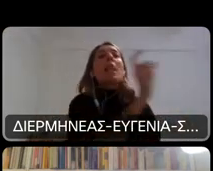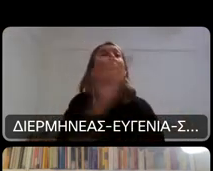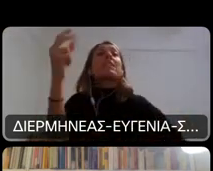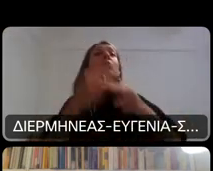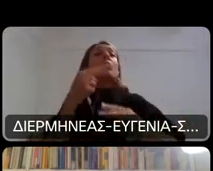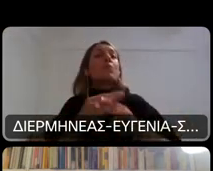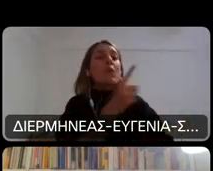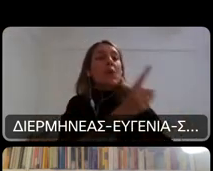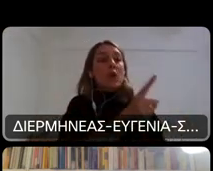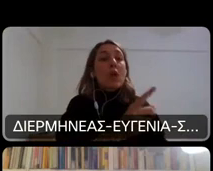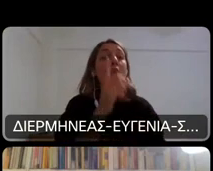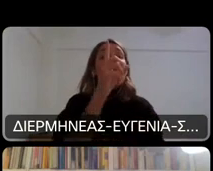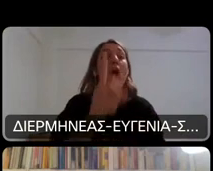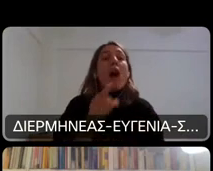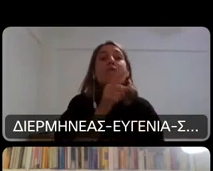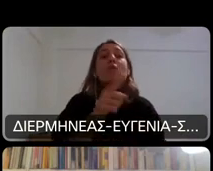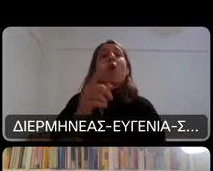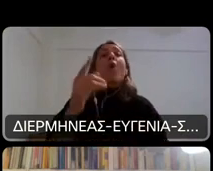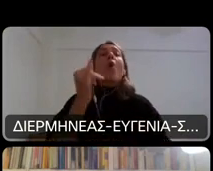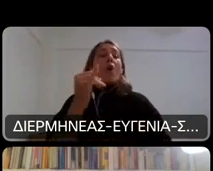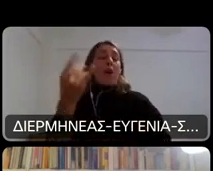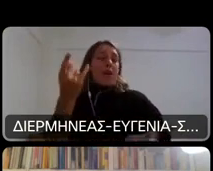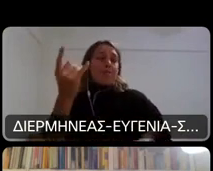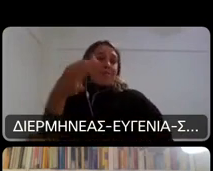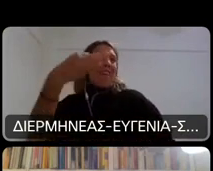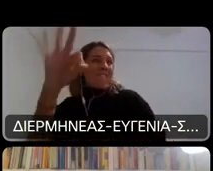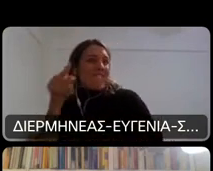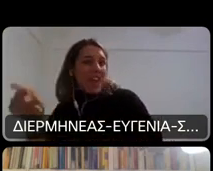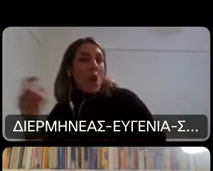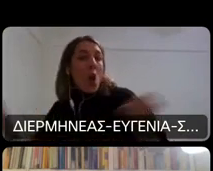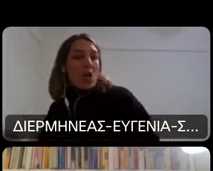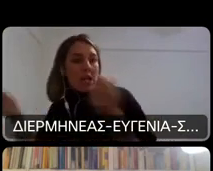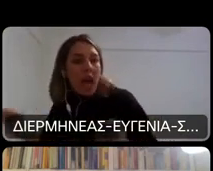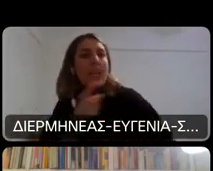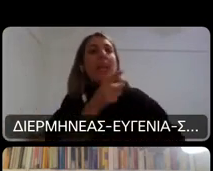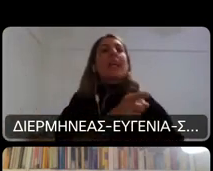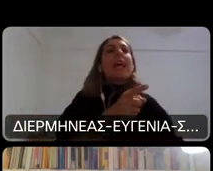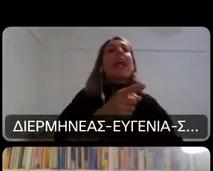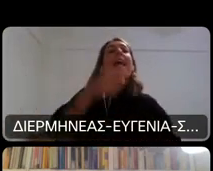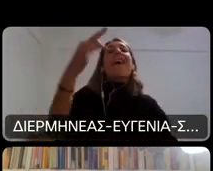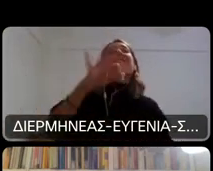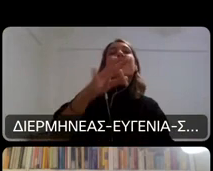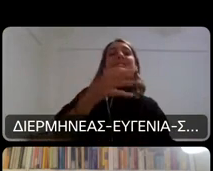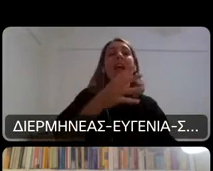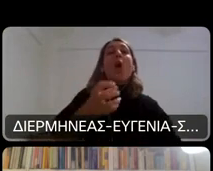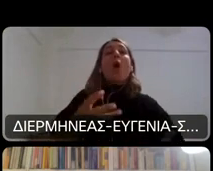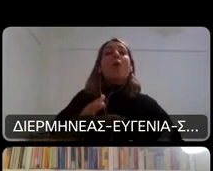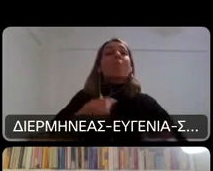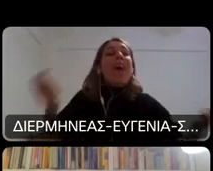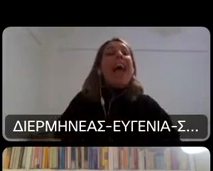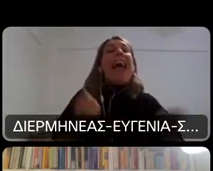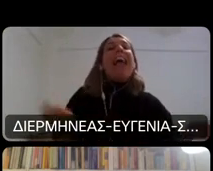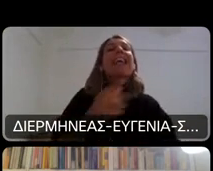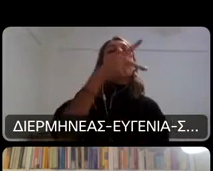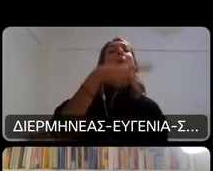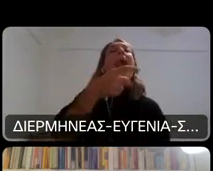είναι doing gender και performing gender. Εκλαμβάνεται επίσης ως